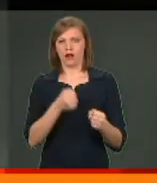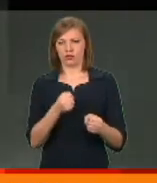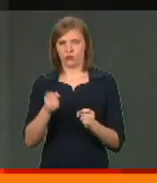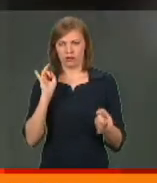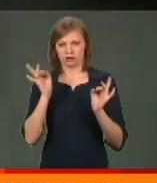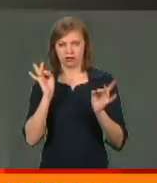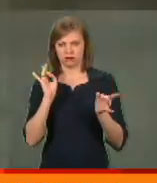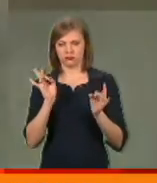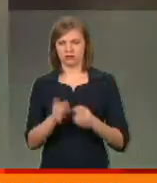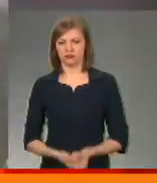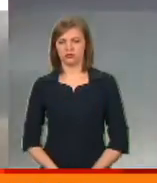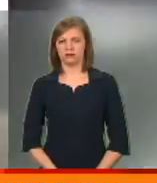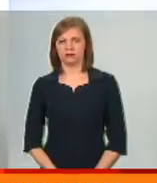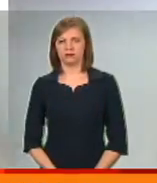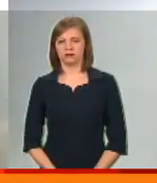затворів.